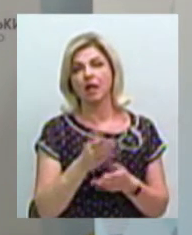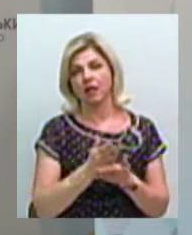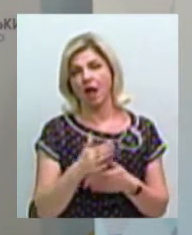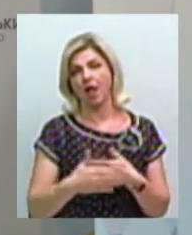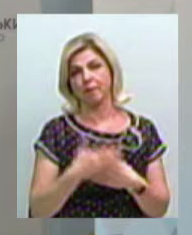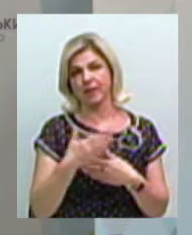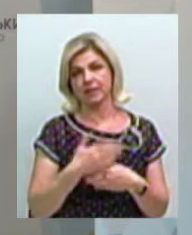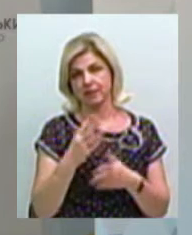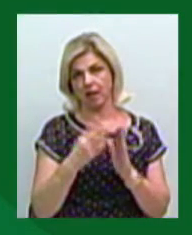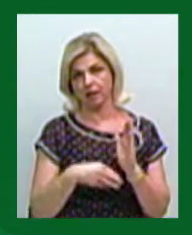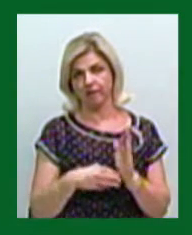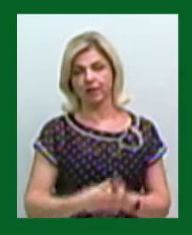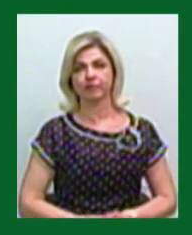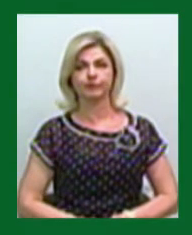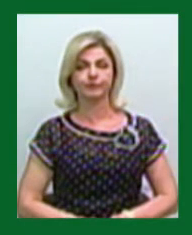адміністративна.